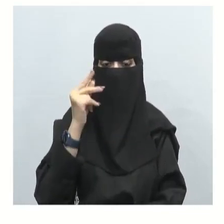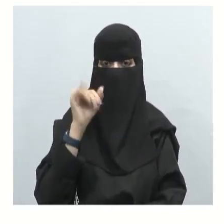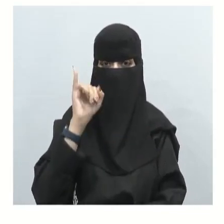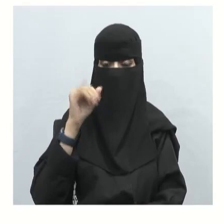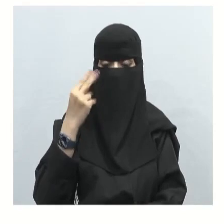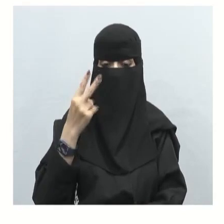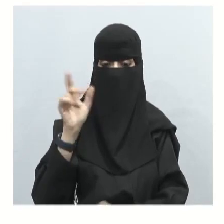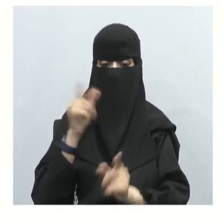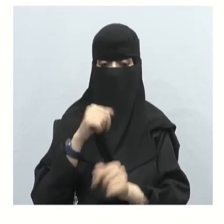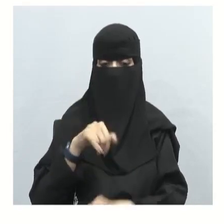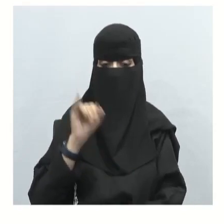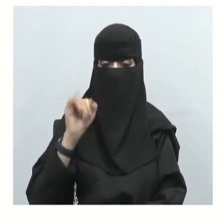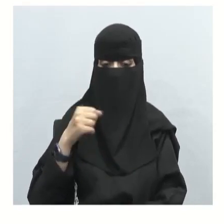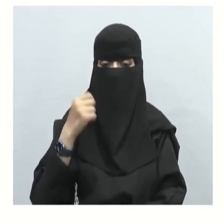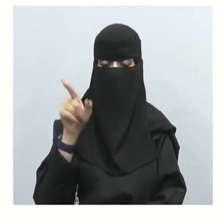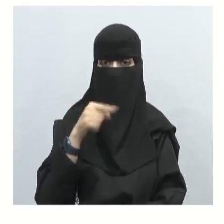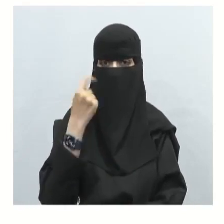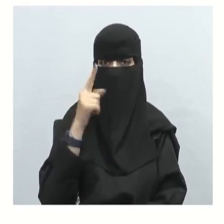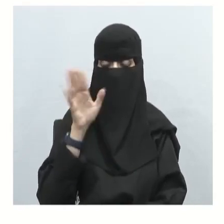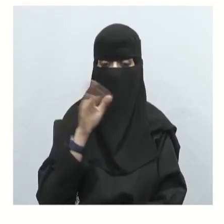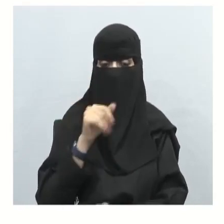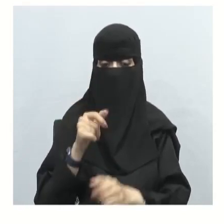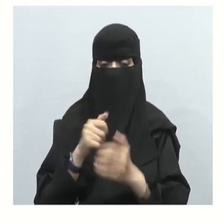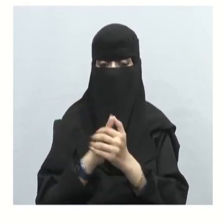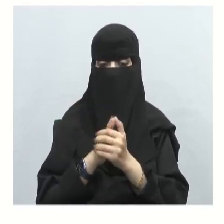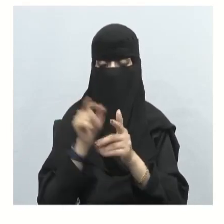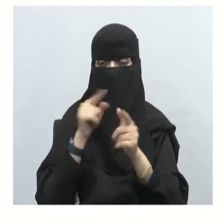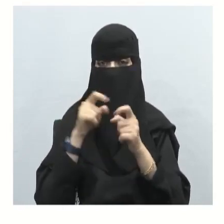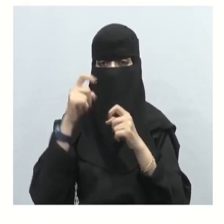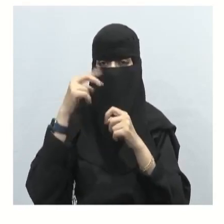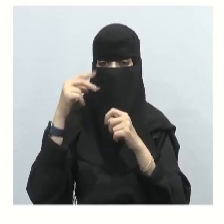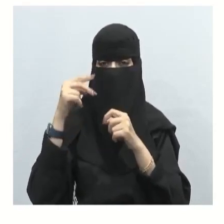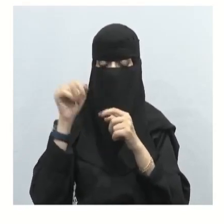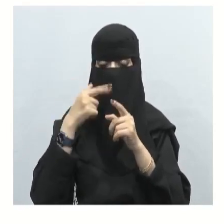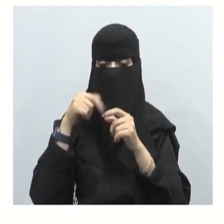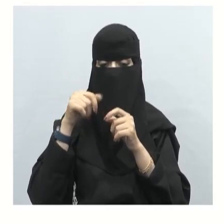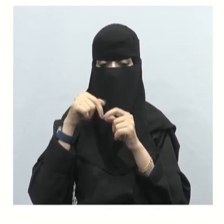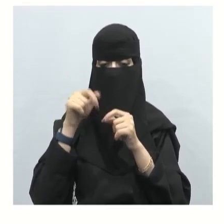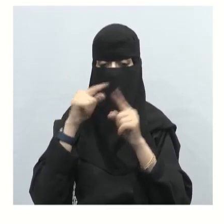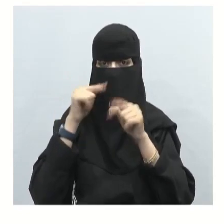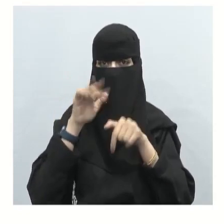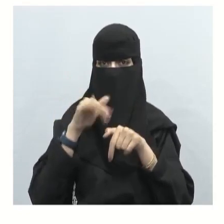في كوزان تربيع الزاويه الزاويه هنا طبعا 45